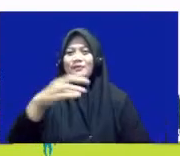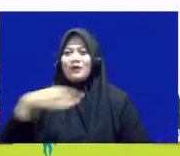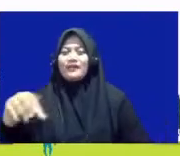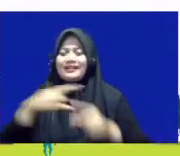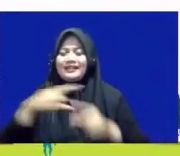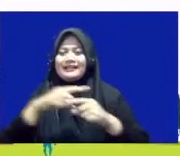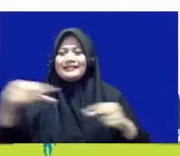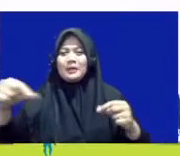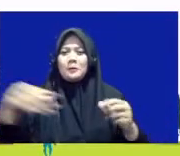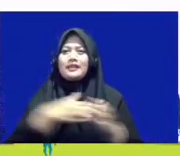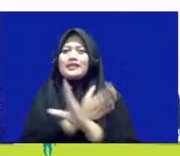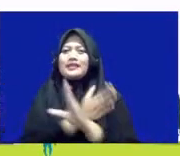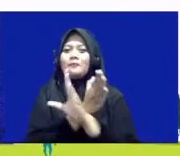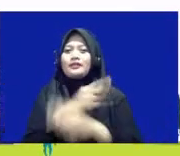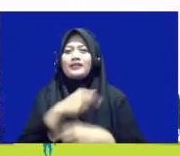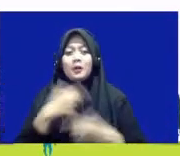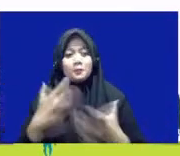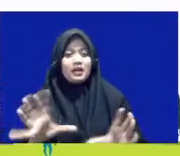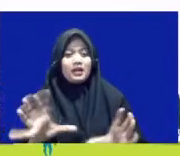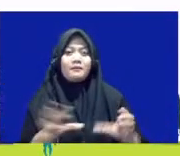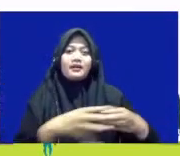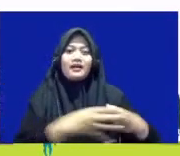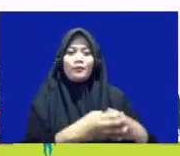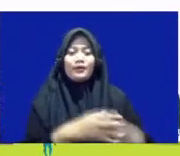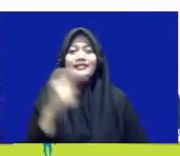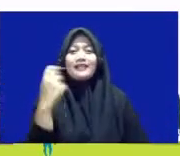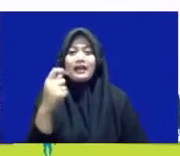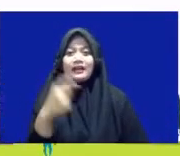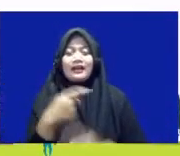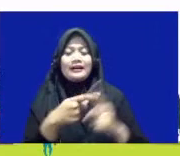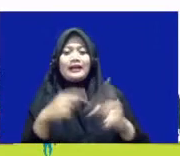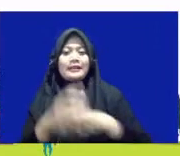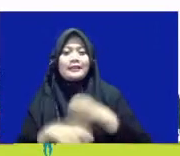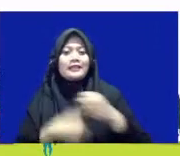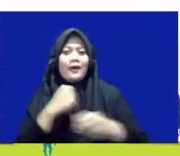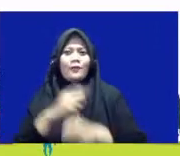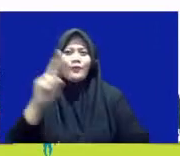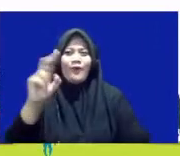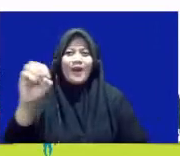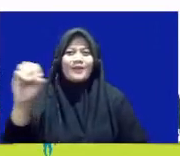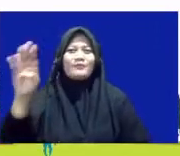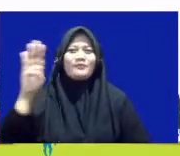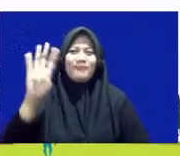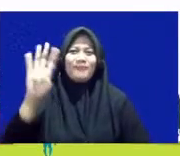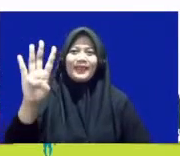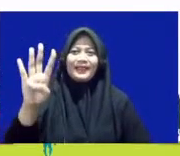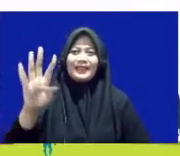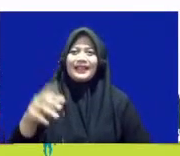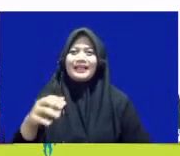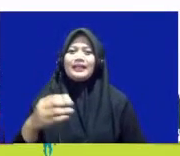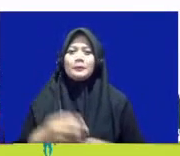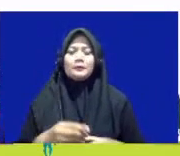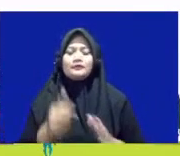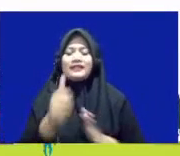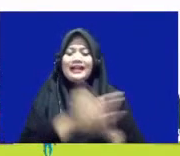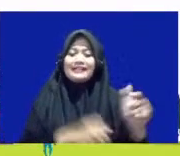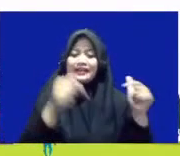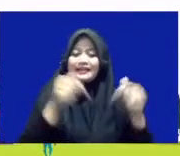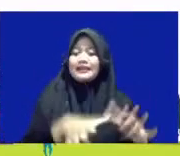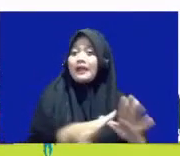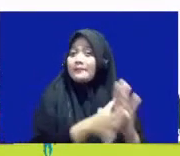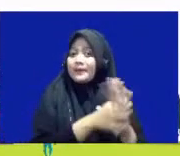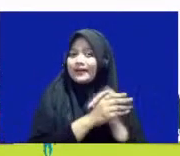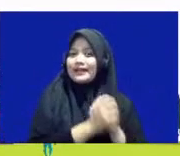Saya sudah bergabung dengan Tagana sejak tahun 2004. Dalam sesi pagi ini, perkenalkan